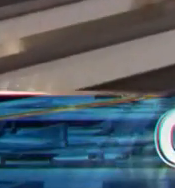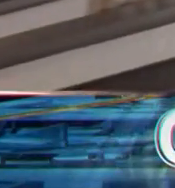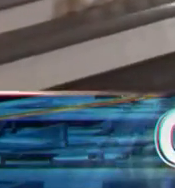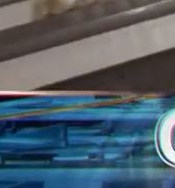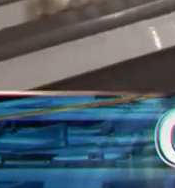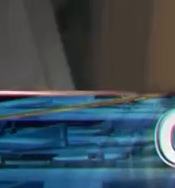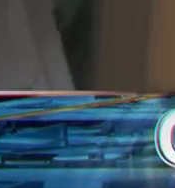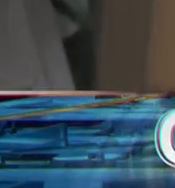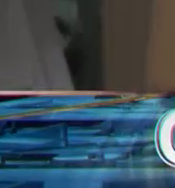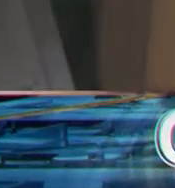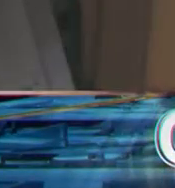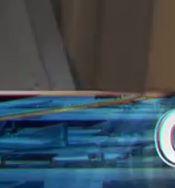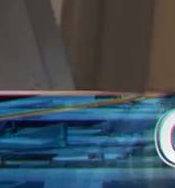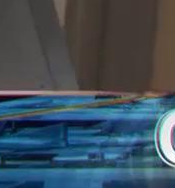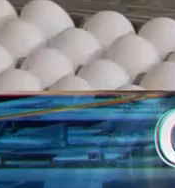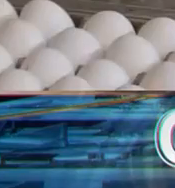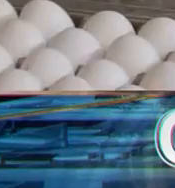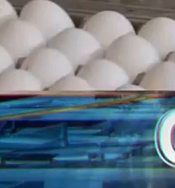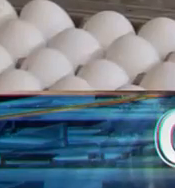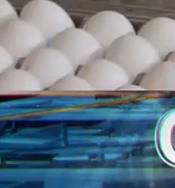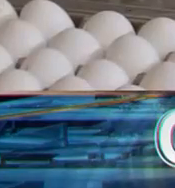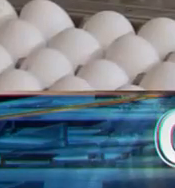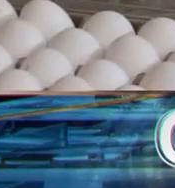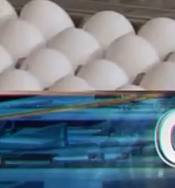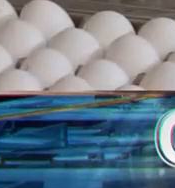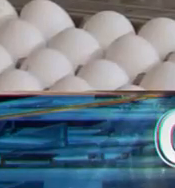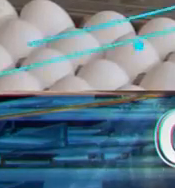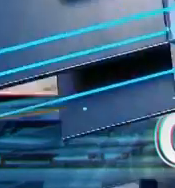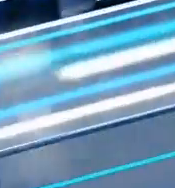Золотые яйца. На востребованный продукт резко возросла цена.